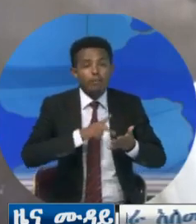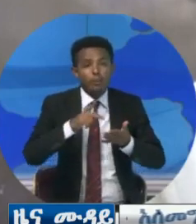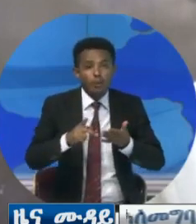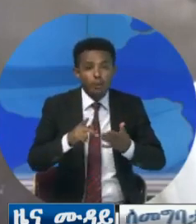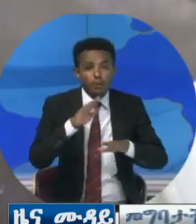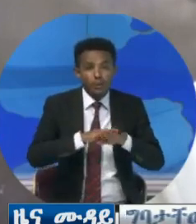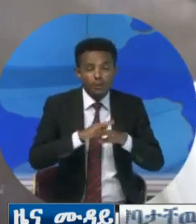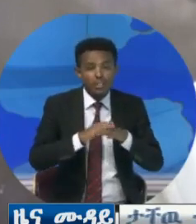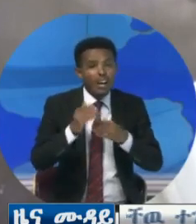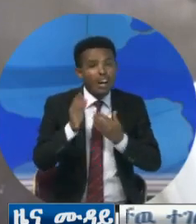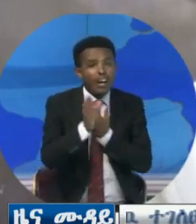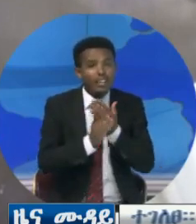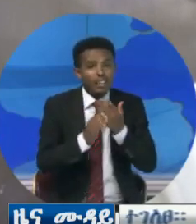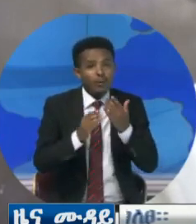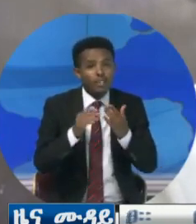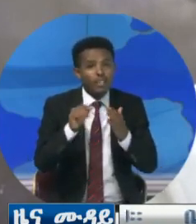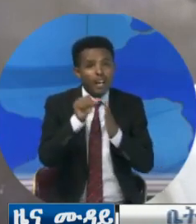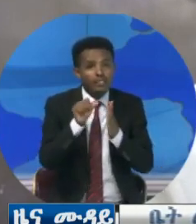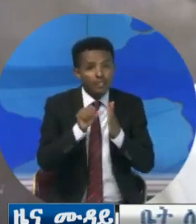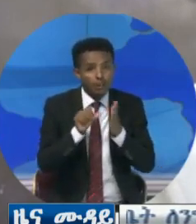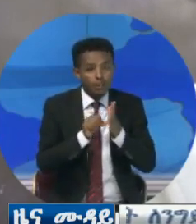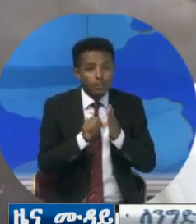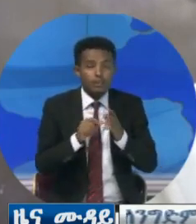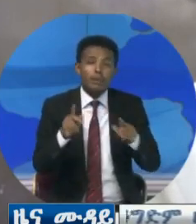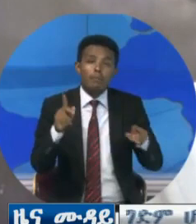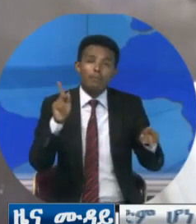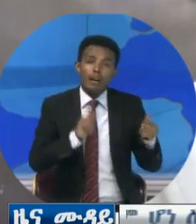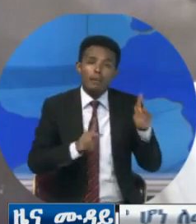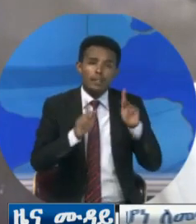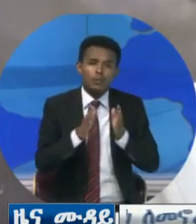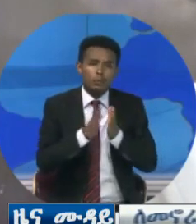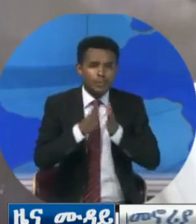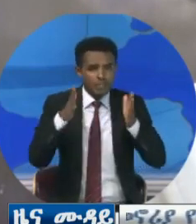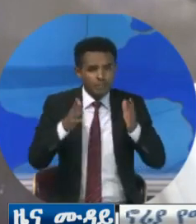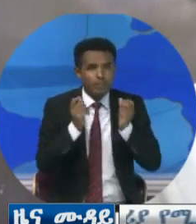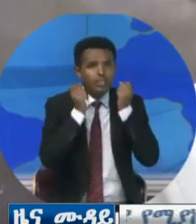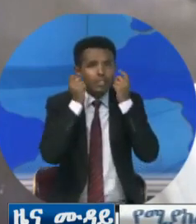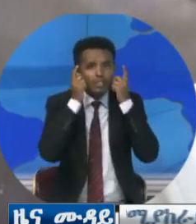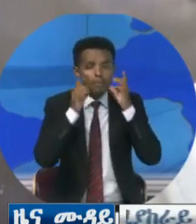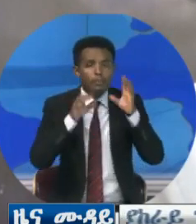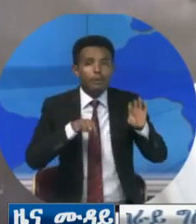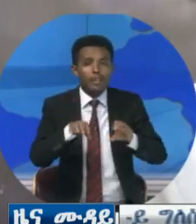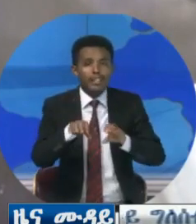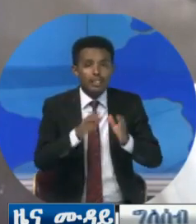በተነሱት ሀገራዊ አጀንዳዎች ማህበረሰቡ በስፋት እንዲረዳው በማድረግ